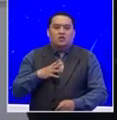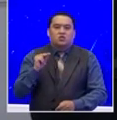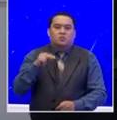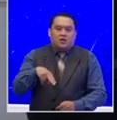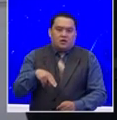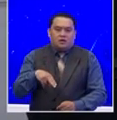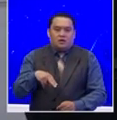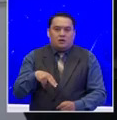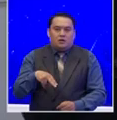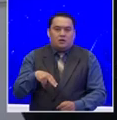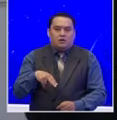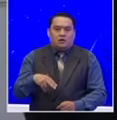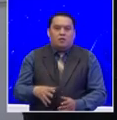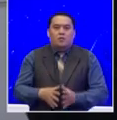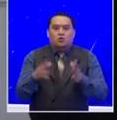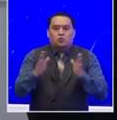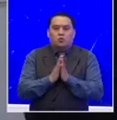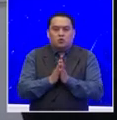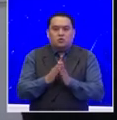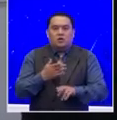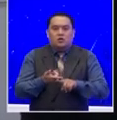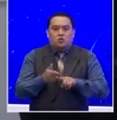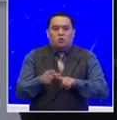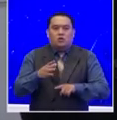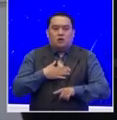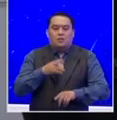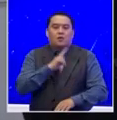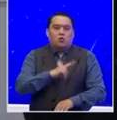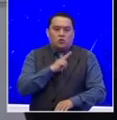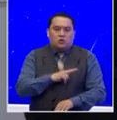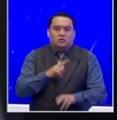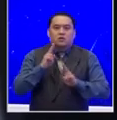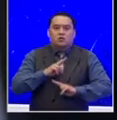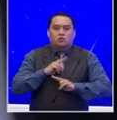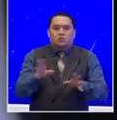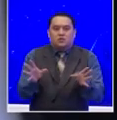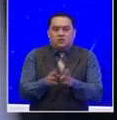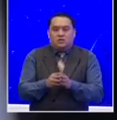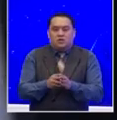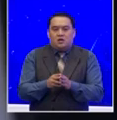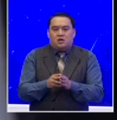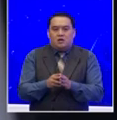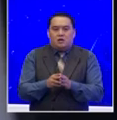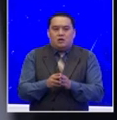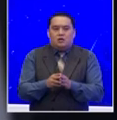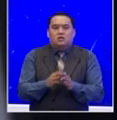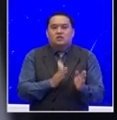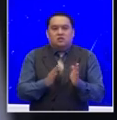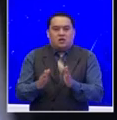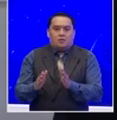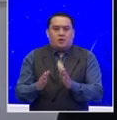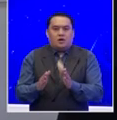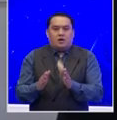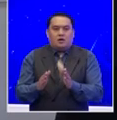и по большой просьбе наших водителей, которые работают, сотрудничают вместе с нами. По поводу рейтинга системы тоже это все